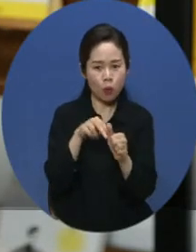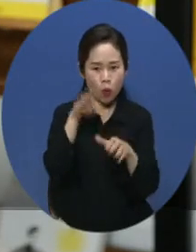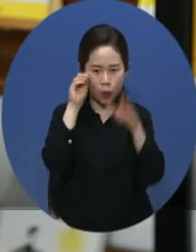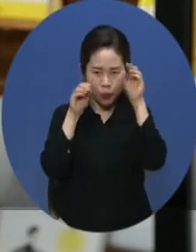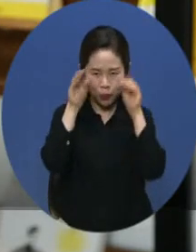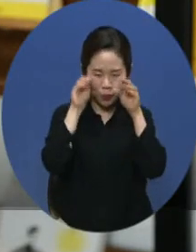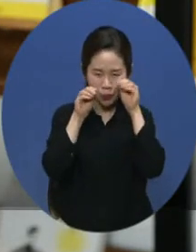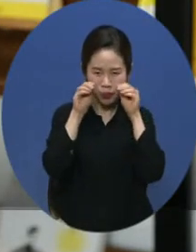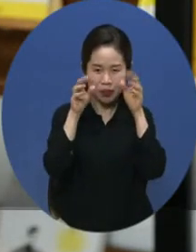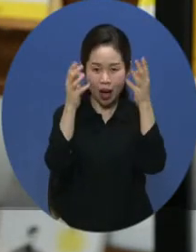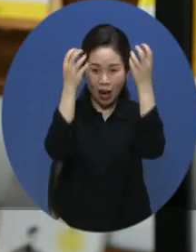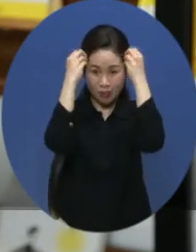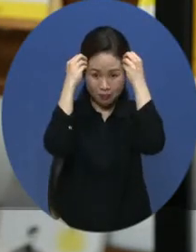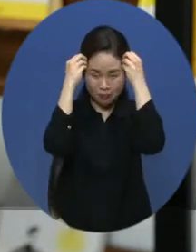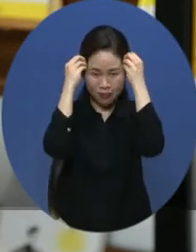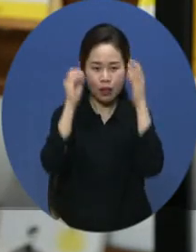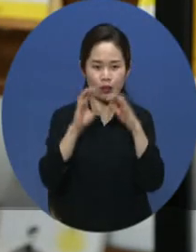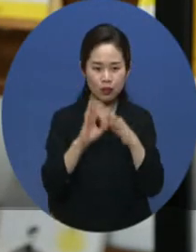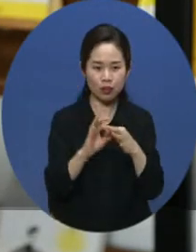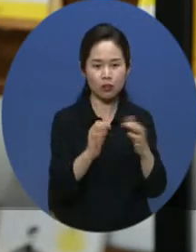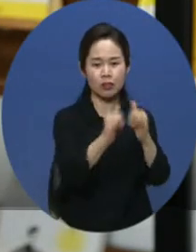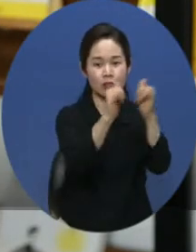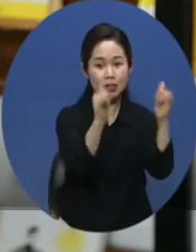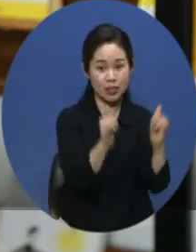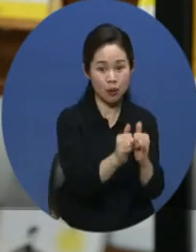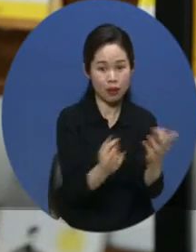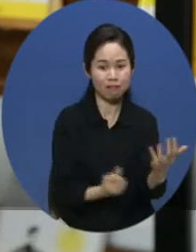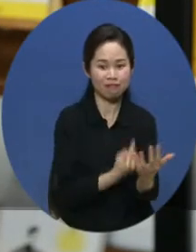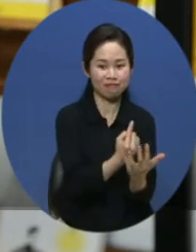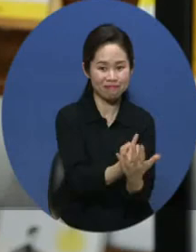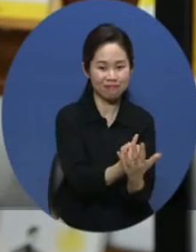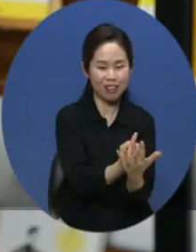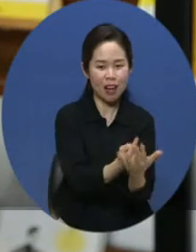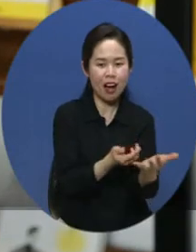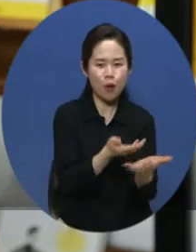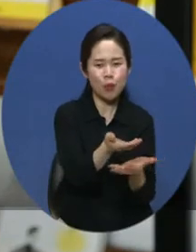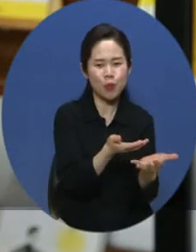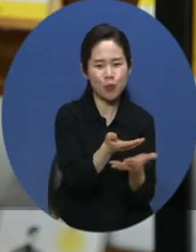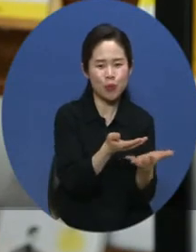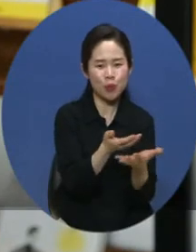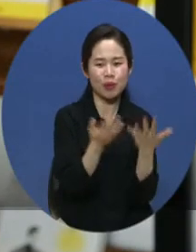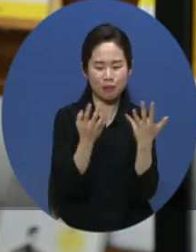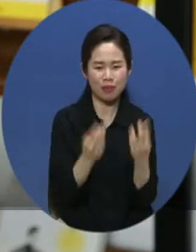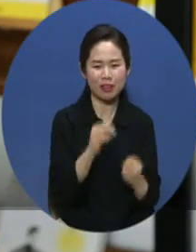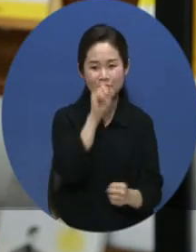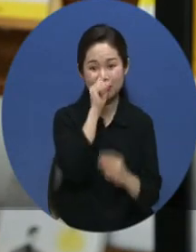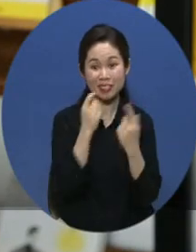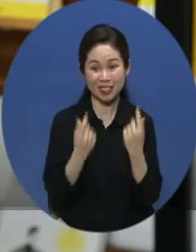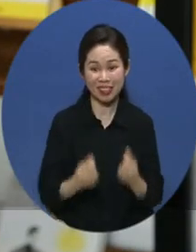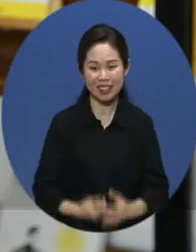사회와 더 많은 이야기들, 더 깊은 이야기들을 나눌 수 있으면 좋겠습니다.